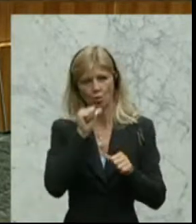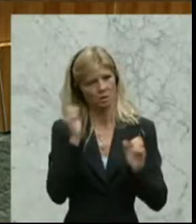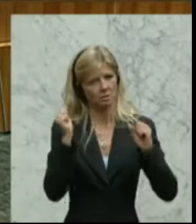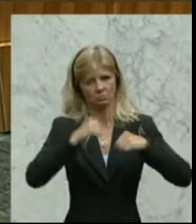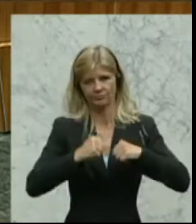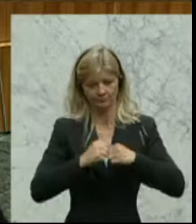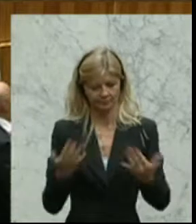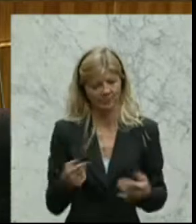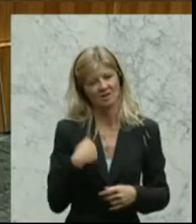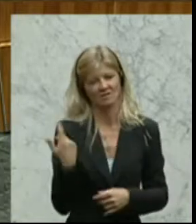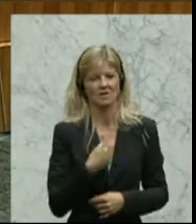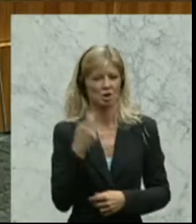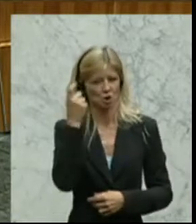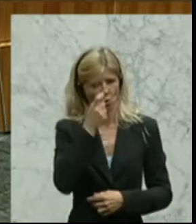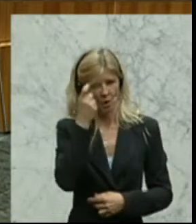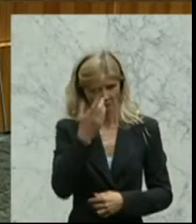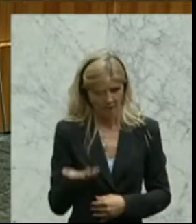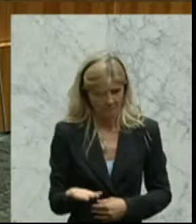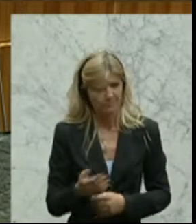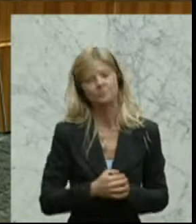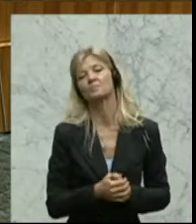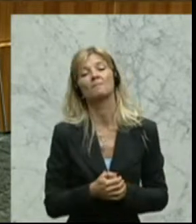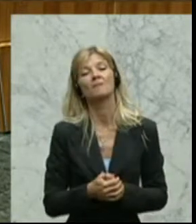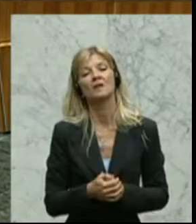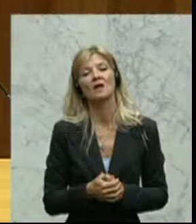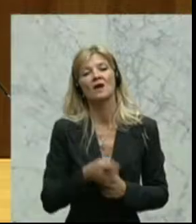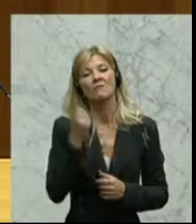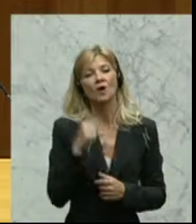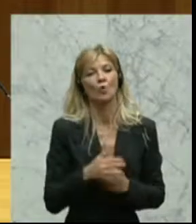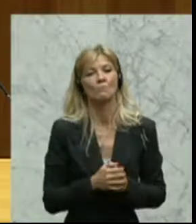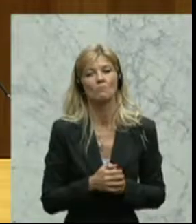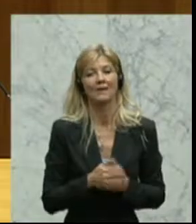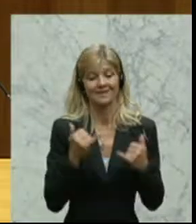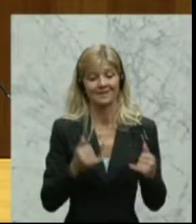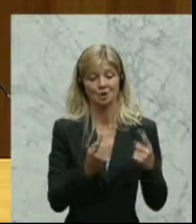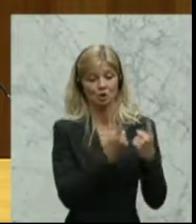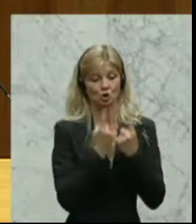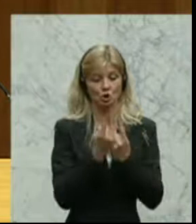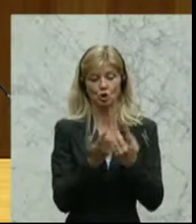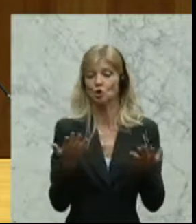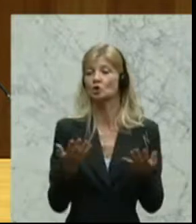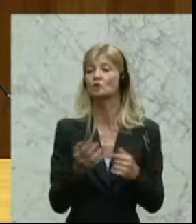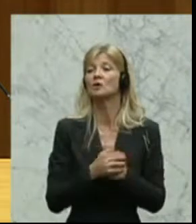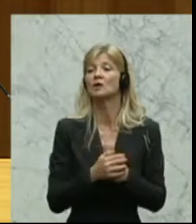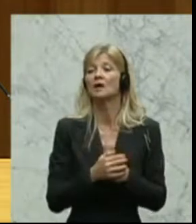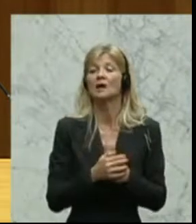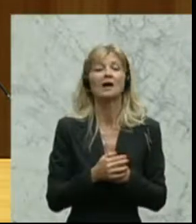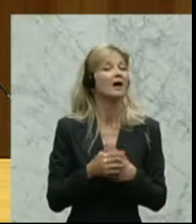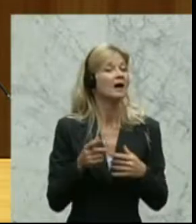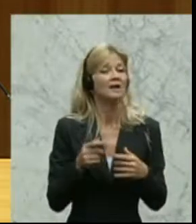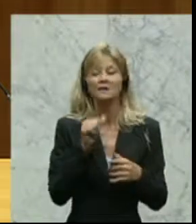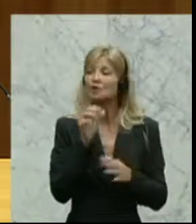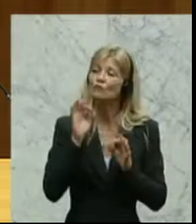wir wissen alle, dass so wie die Situation ist, dass eben weder das Unternehmertum ankurbelt, noch die Bürgerinnen und